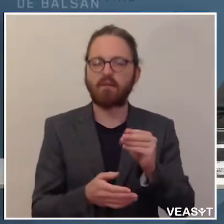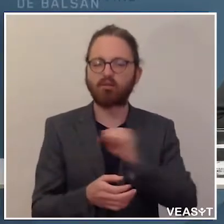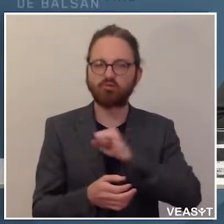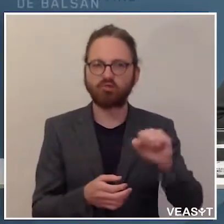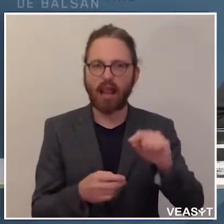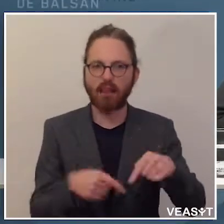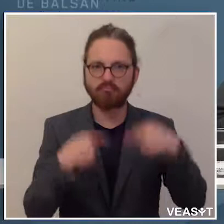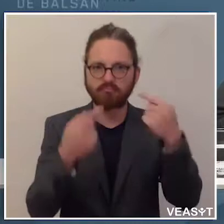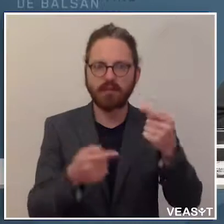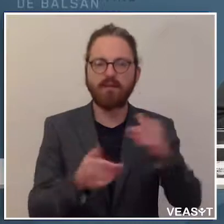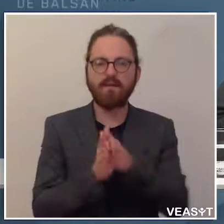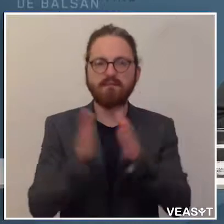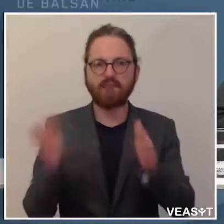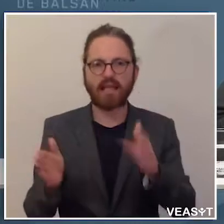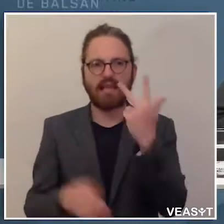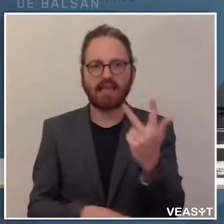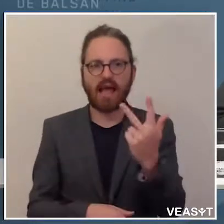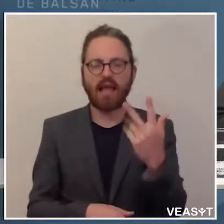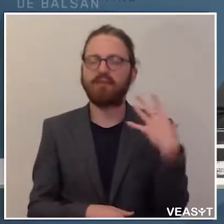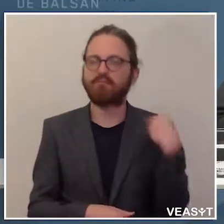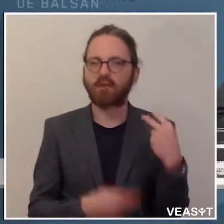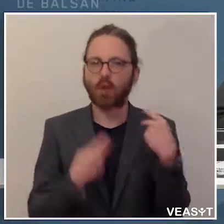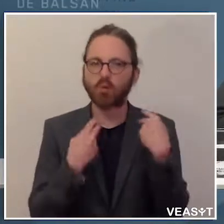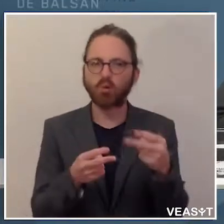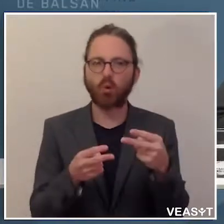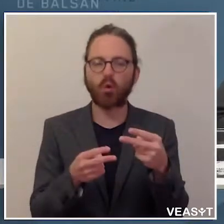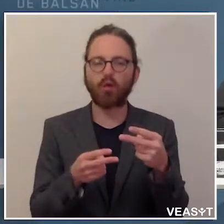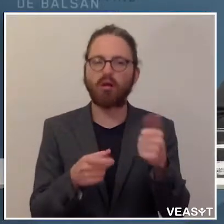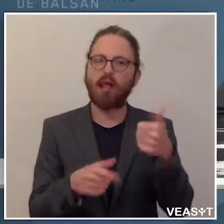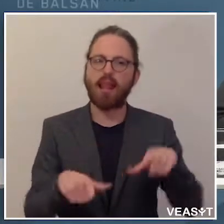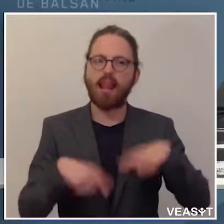prime fasi tra i big